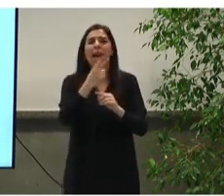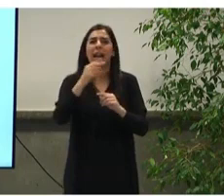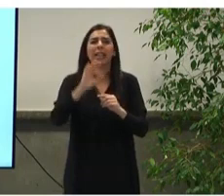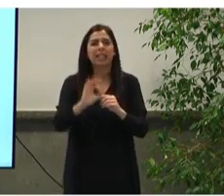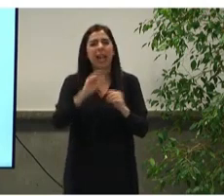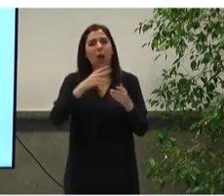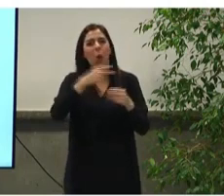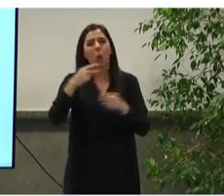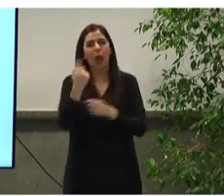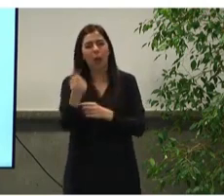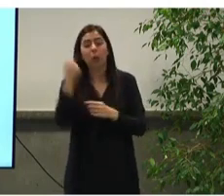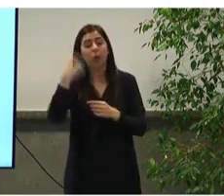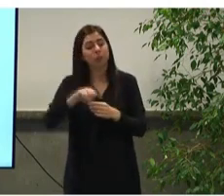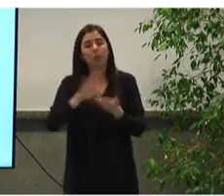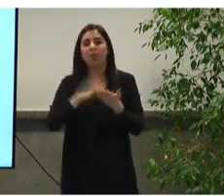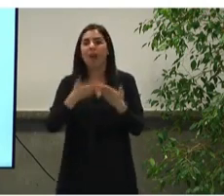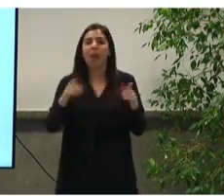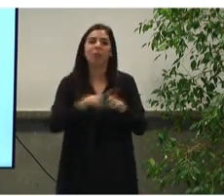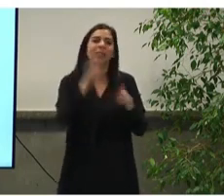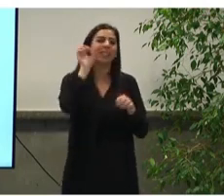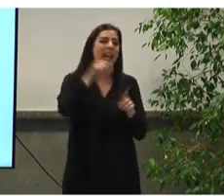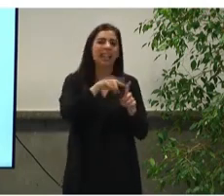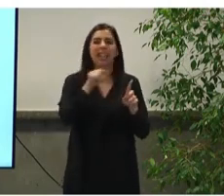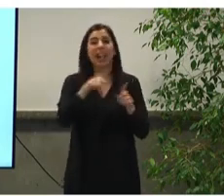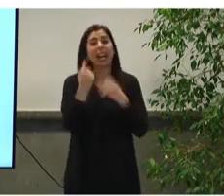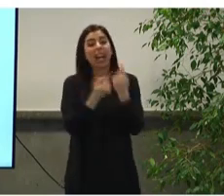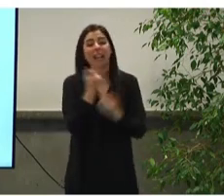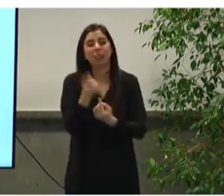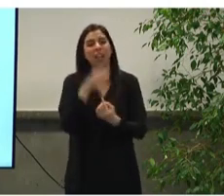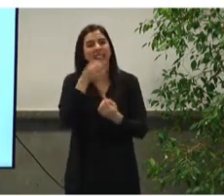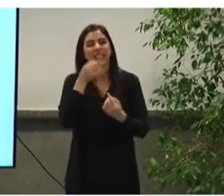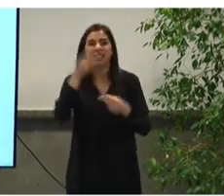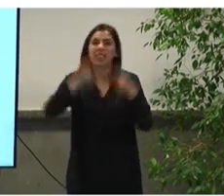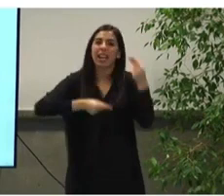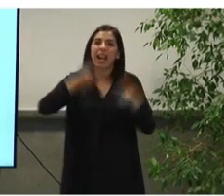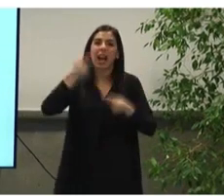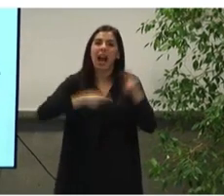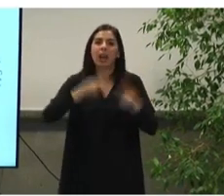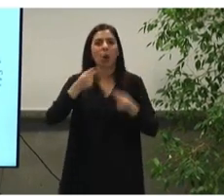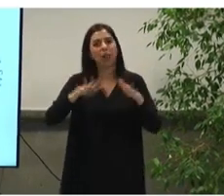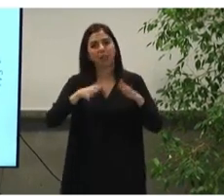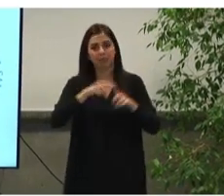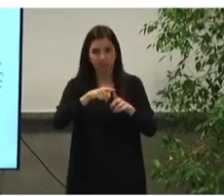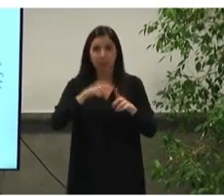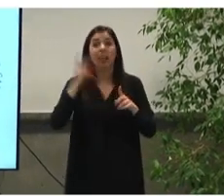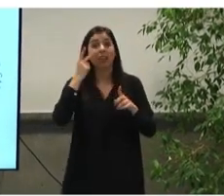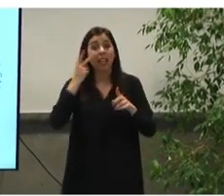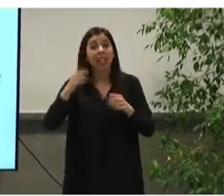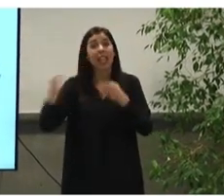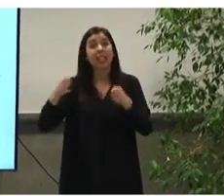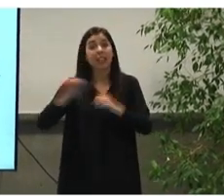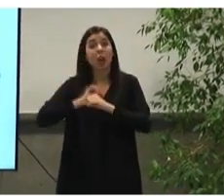per la Sardegna. Non ci sono tanti casi e infatti vedete che l'incertezza è molto grande, va da 0,27